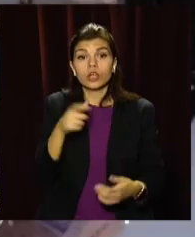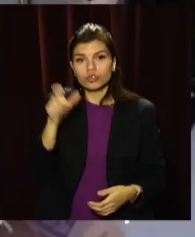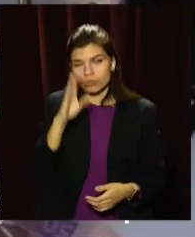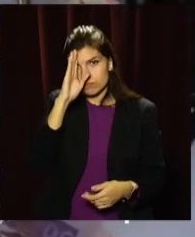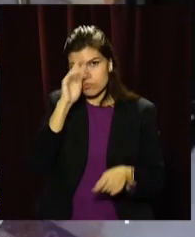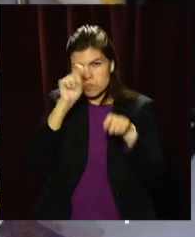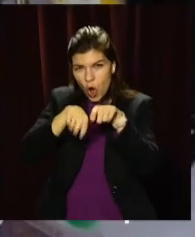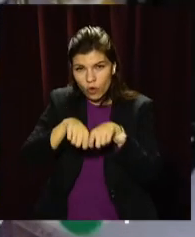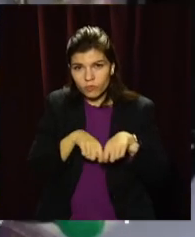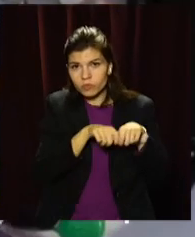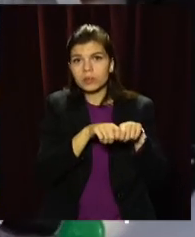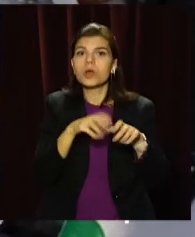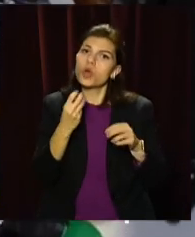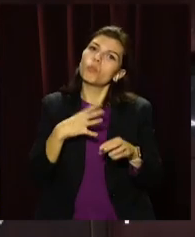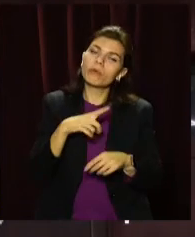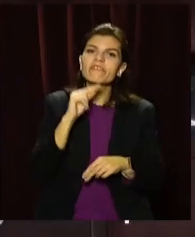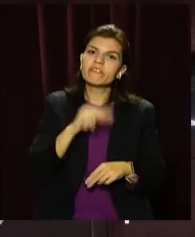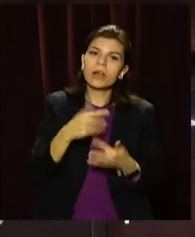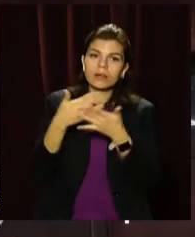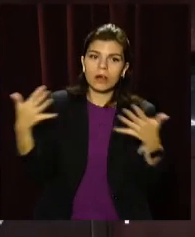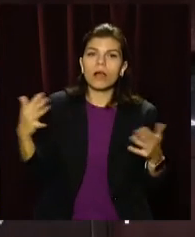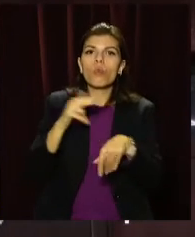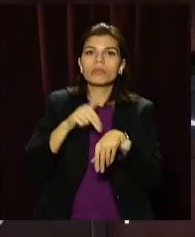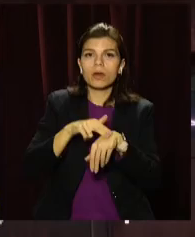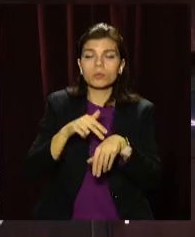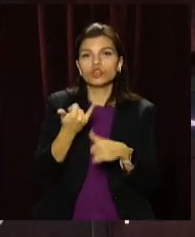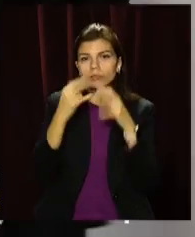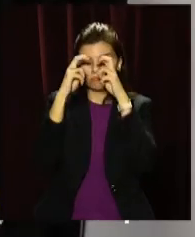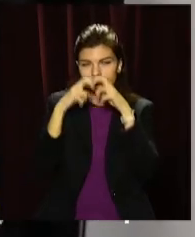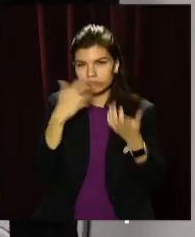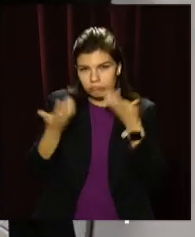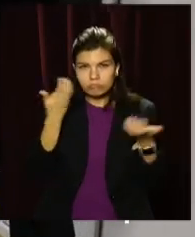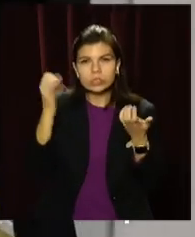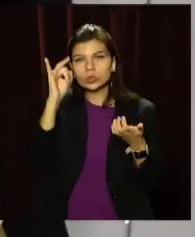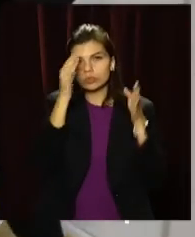на причетність до інших злочинів, скоєних у Дніпрі. Триває слідство.